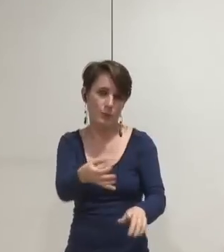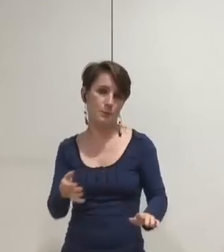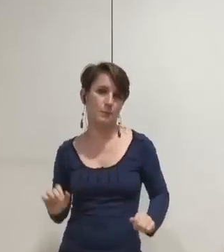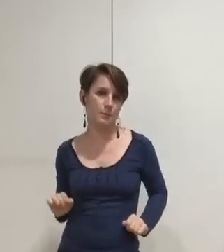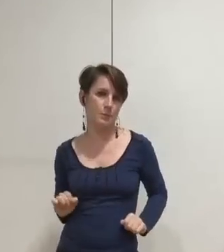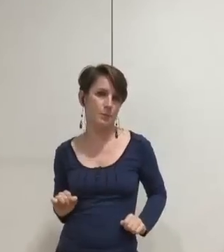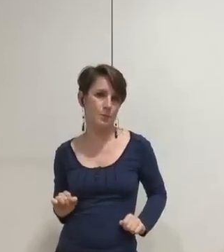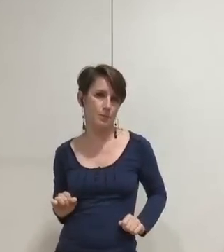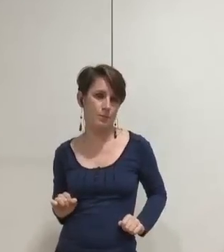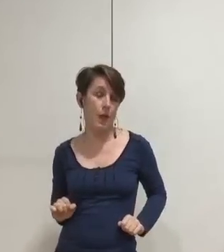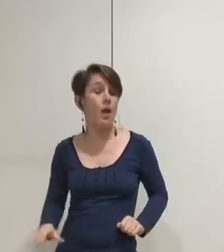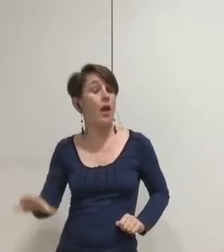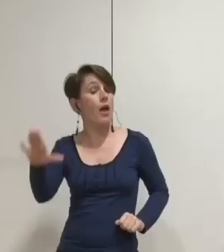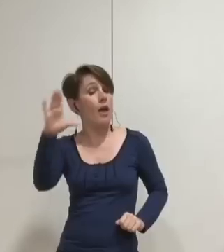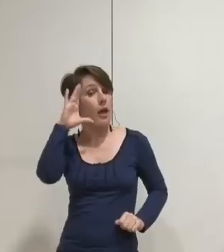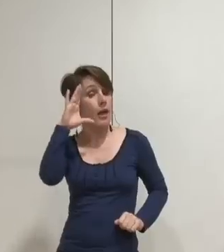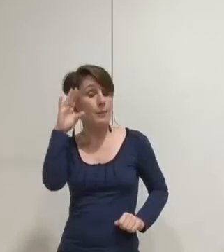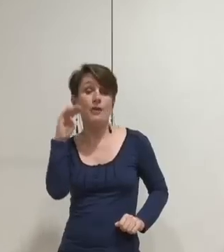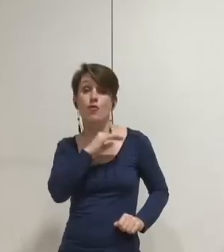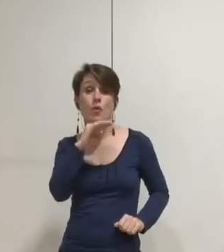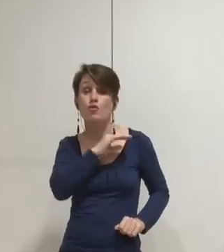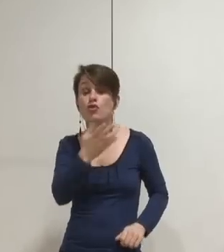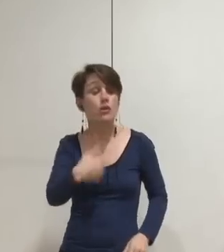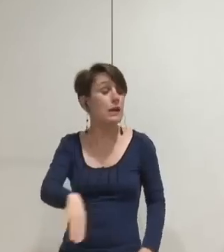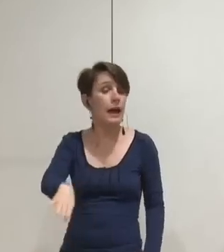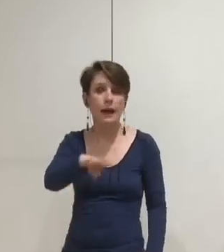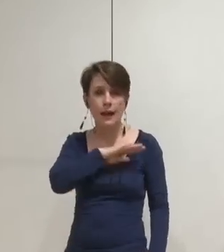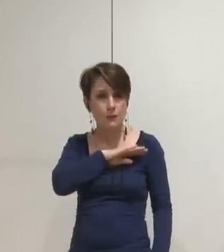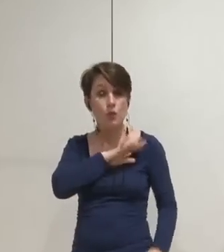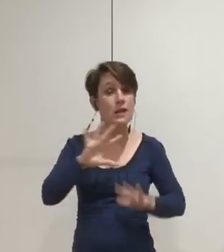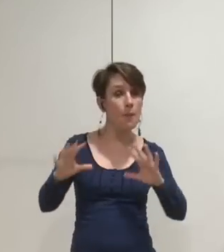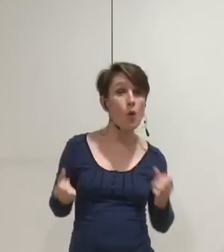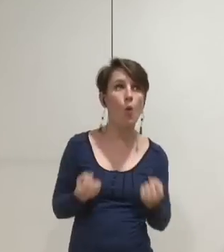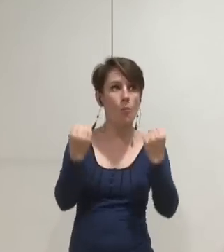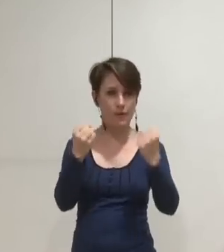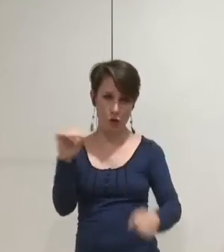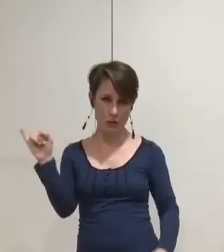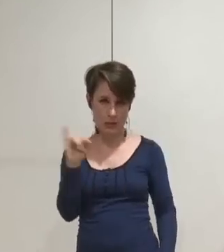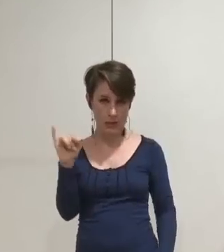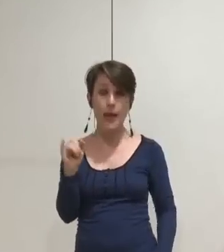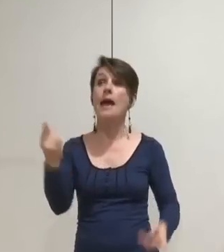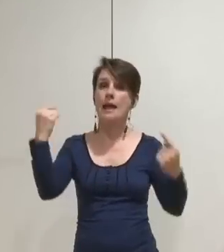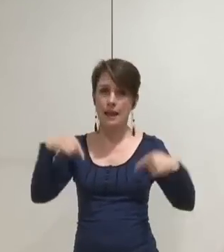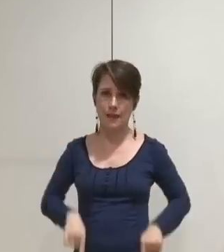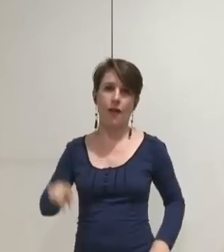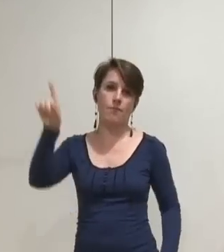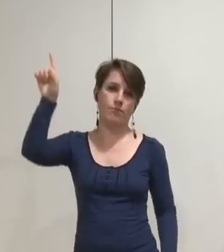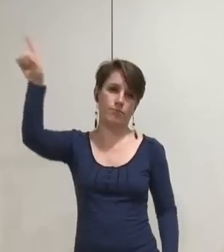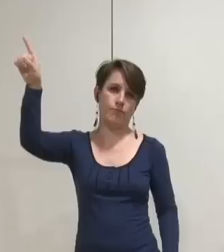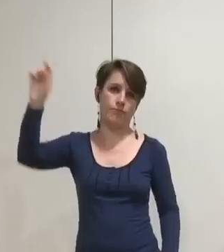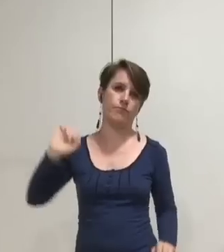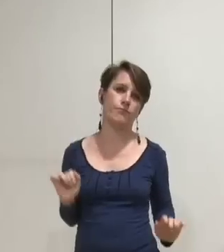le l'hébergement d'urgence et de la vocation et de la compétence de de l'État